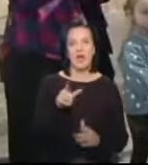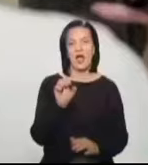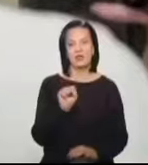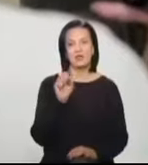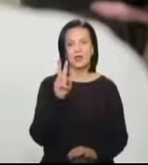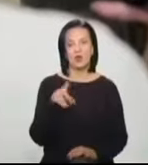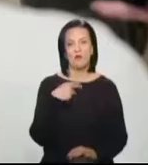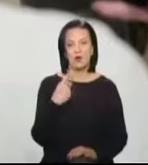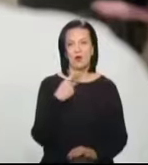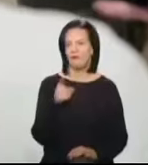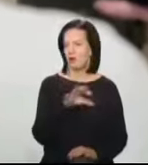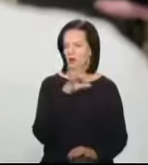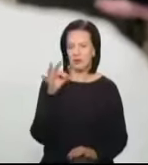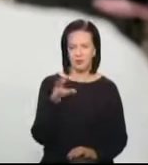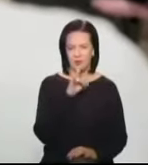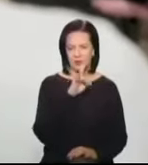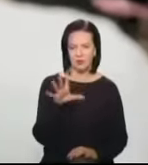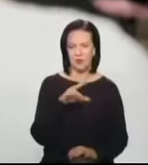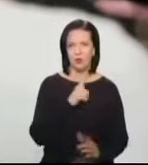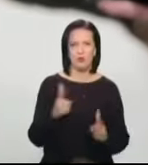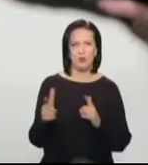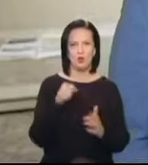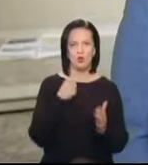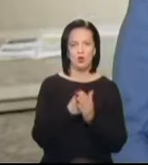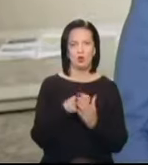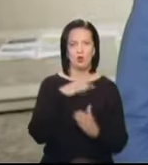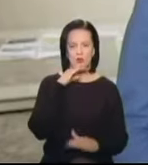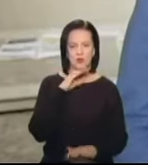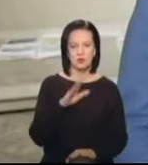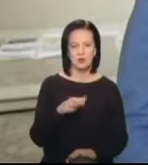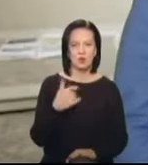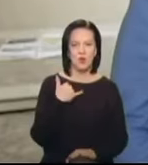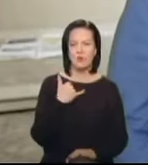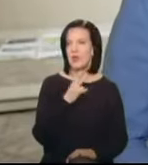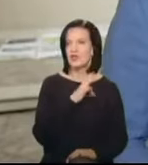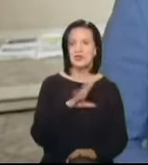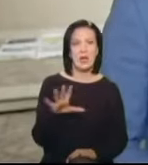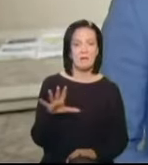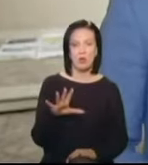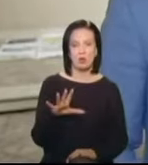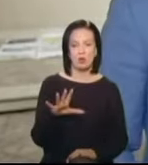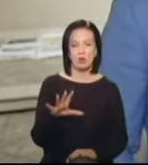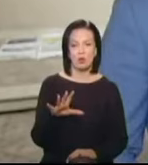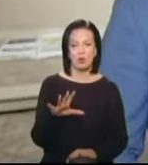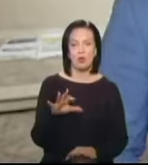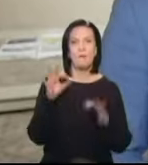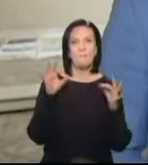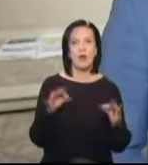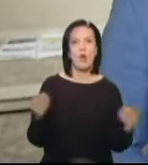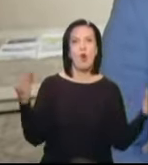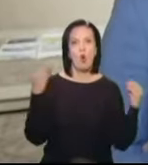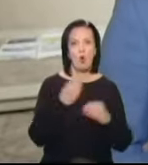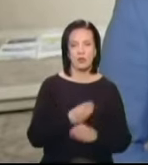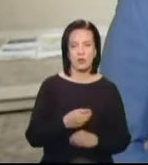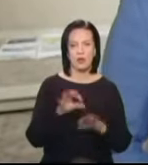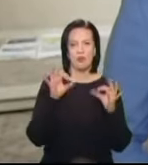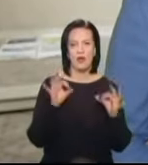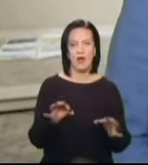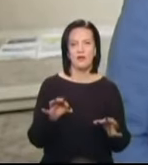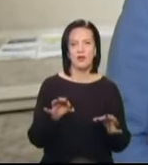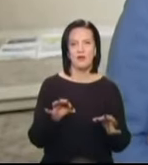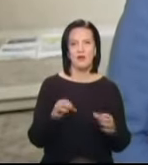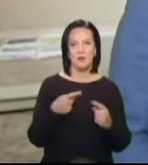ви ніколи не будете підготовлені достатньо. У мене не було правильного одягу, правильного